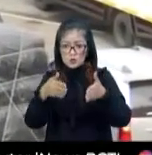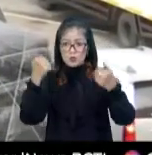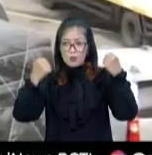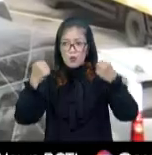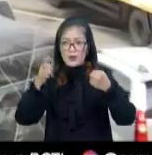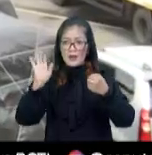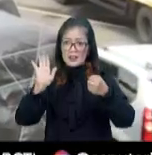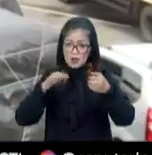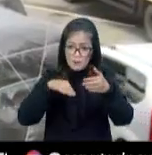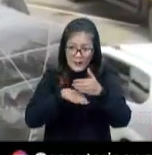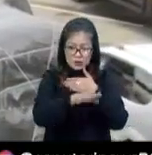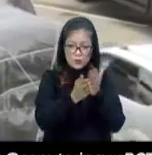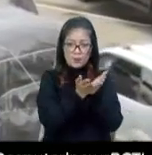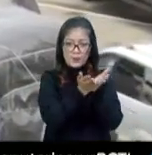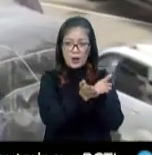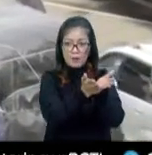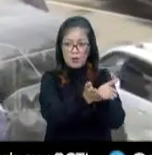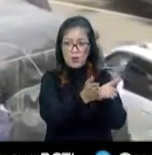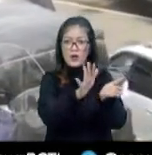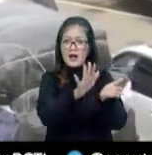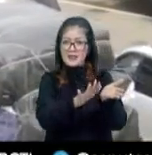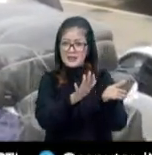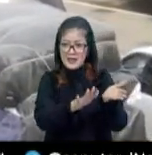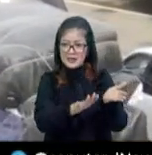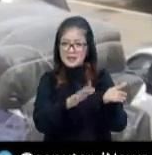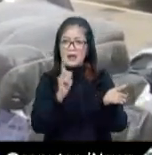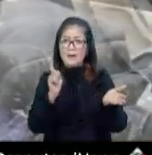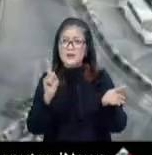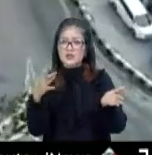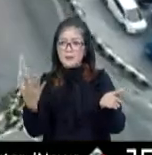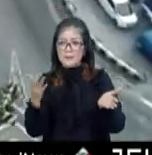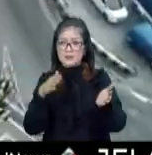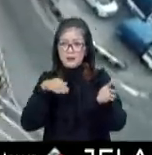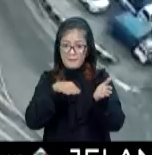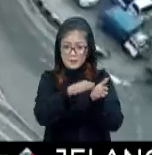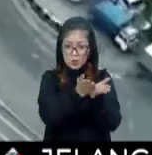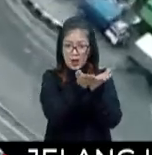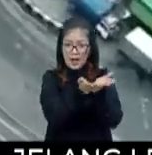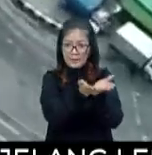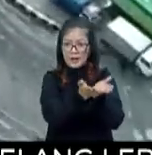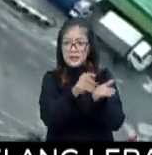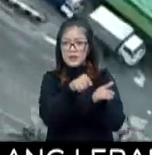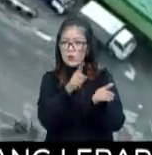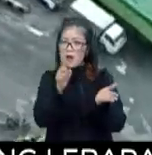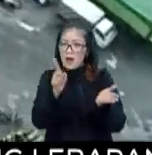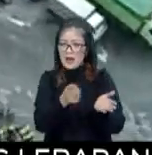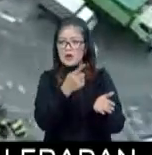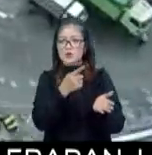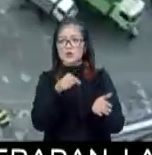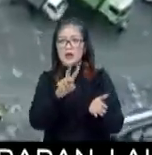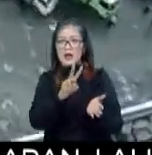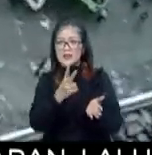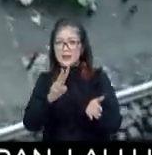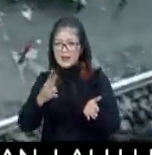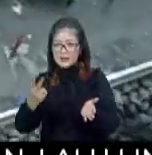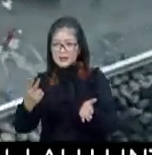ke lambung kapal untuk tetap berhati-hati dan mengikuti arah petugas, karena untuk masuk lambung kapal ini memang harus bergantian sehingga